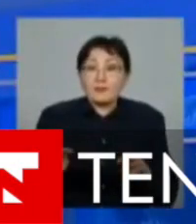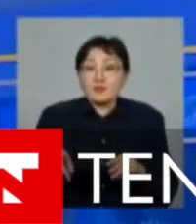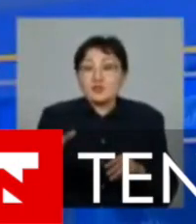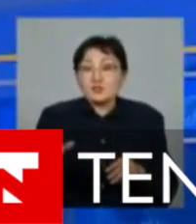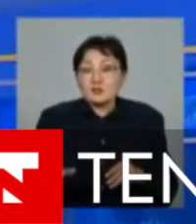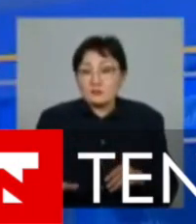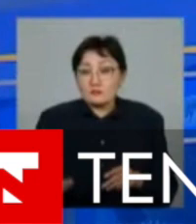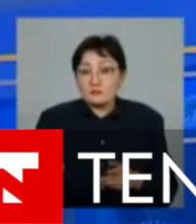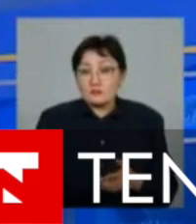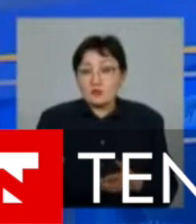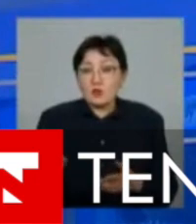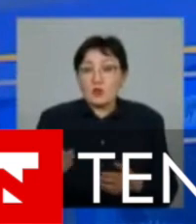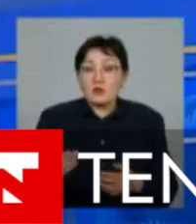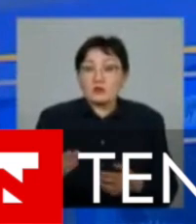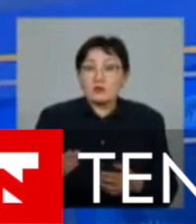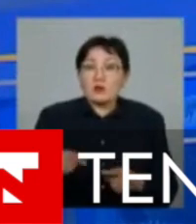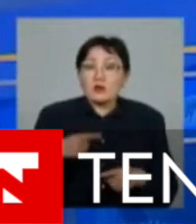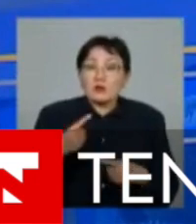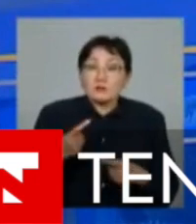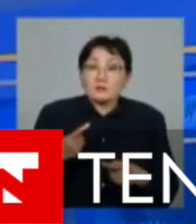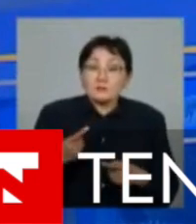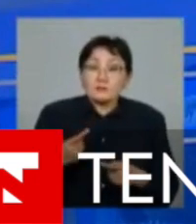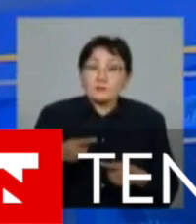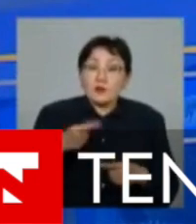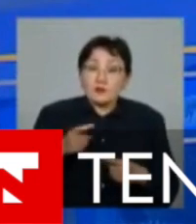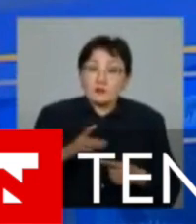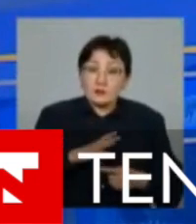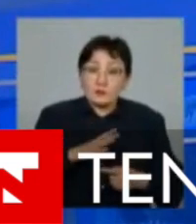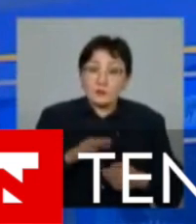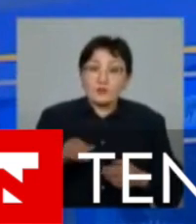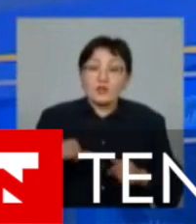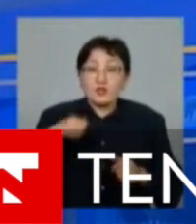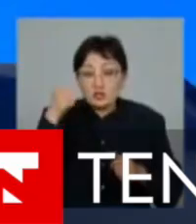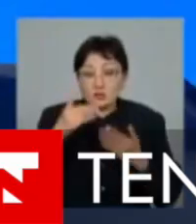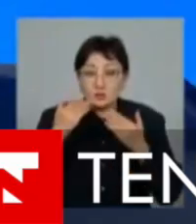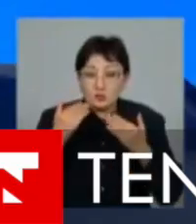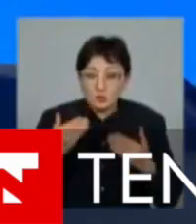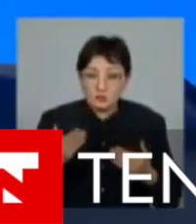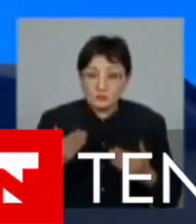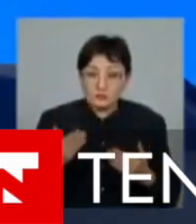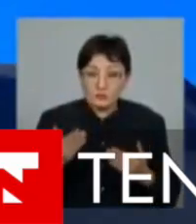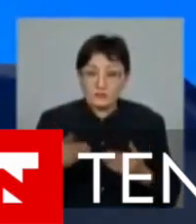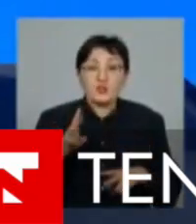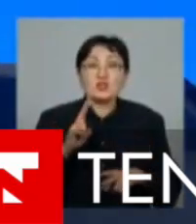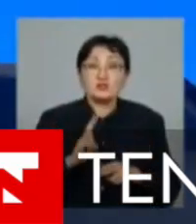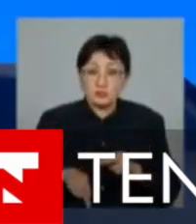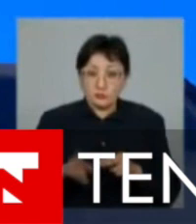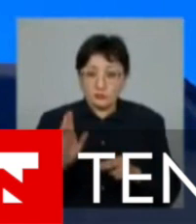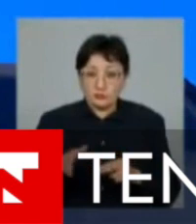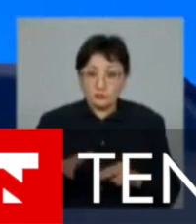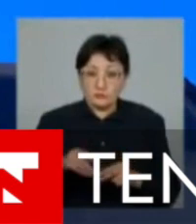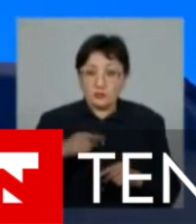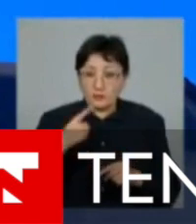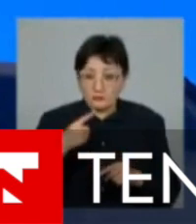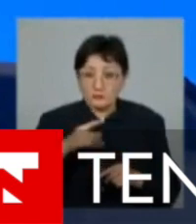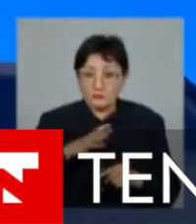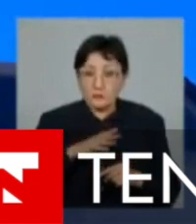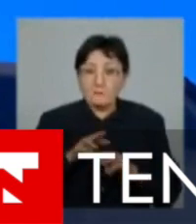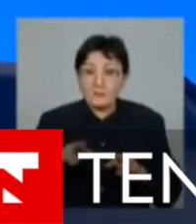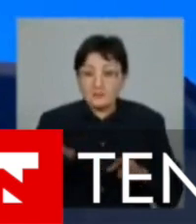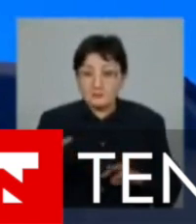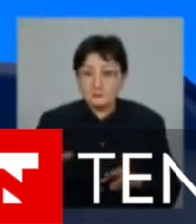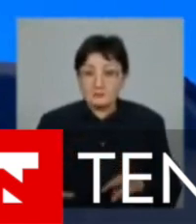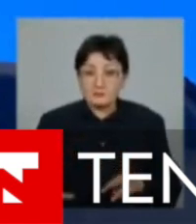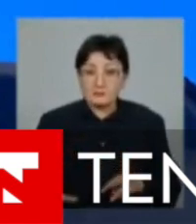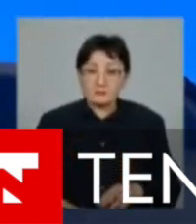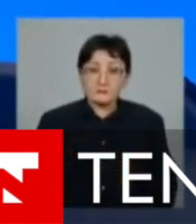мырза сөзінде айтып өтті, жылдың соңында бітіреміз енді деп. Енді